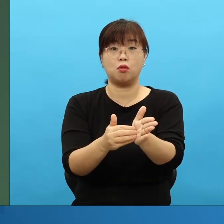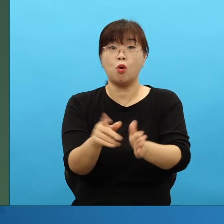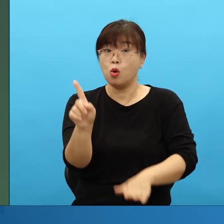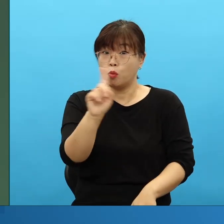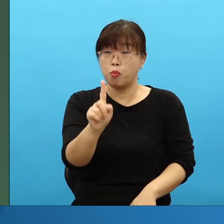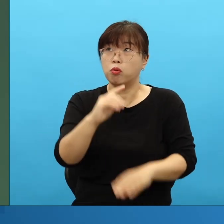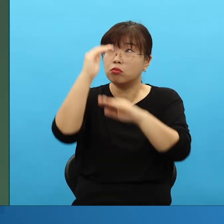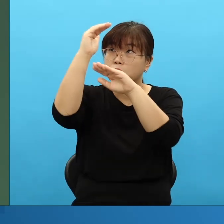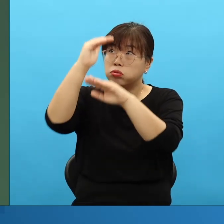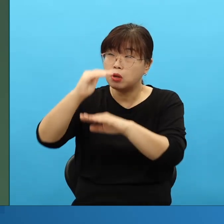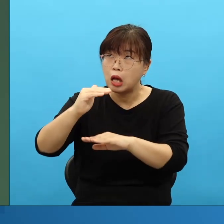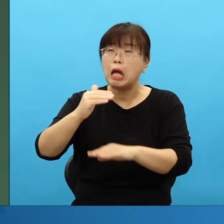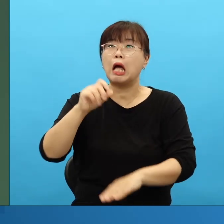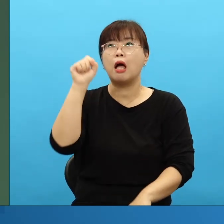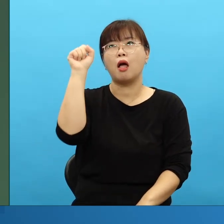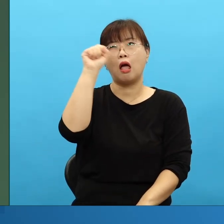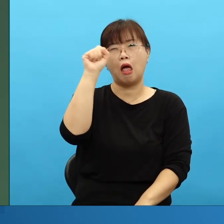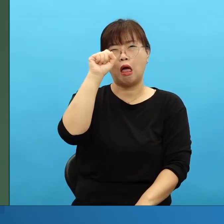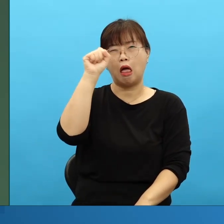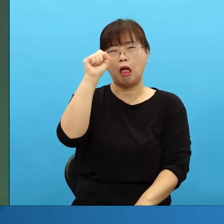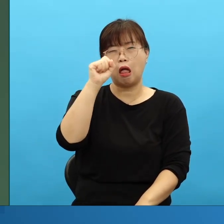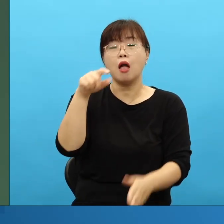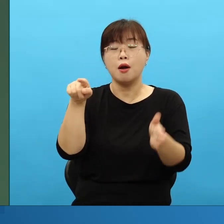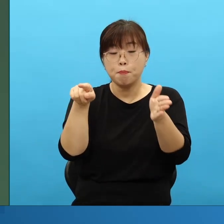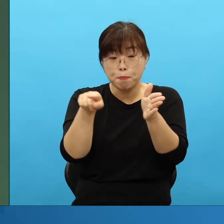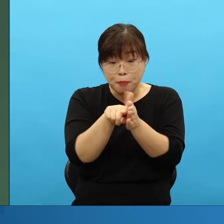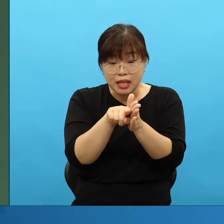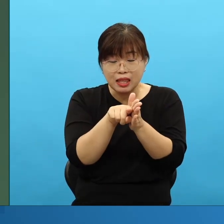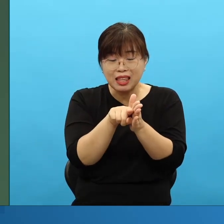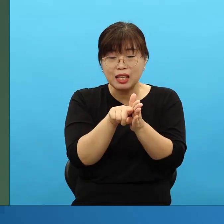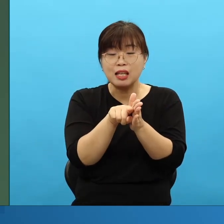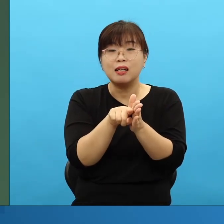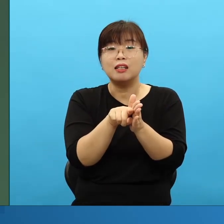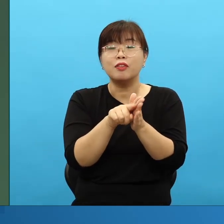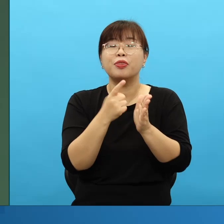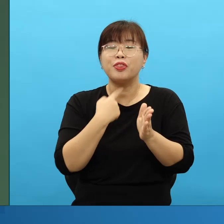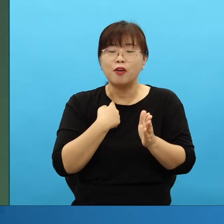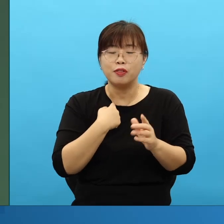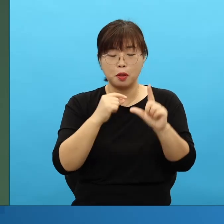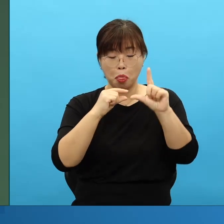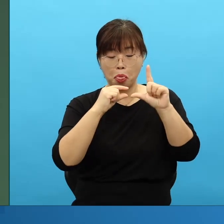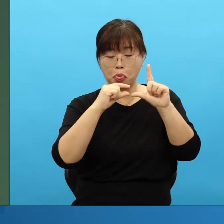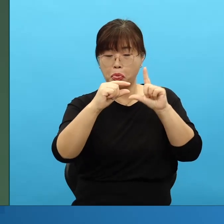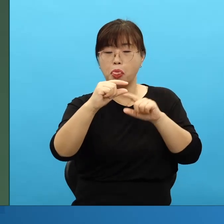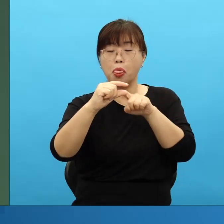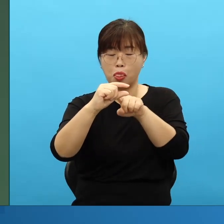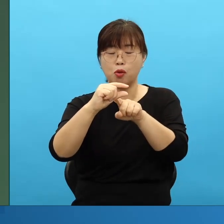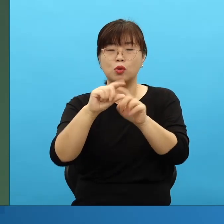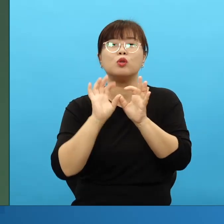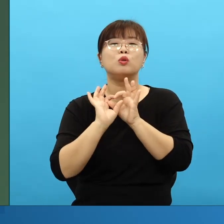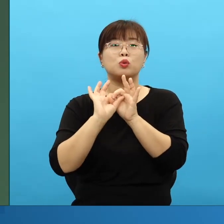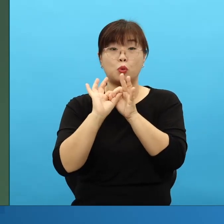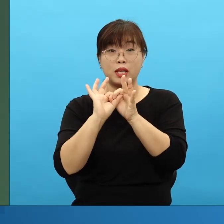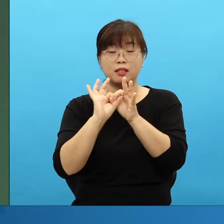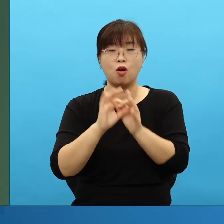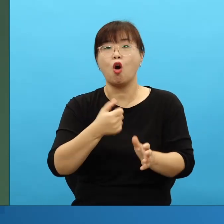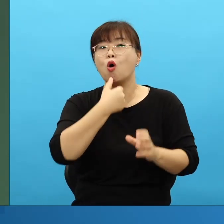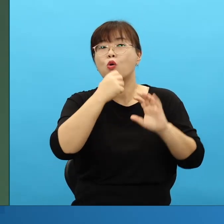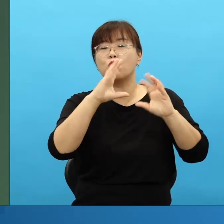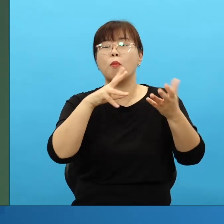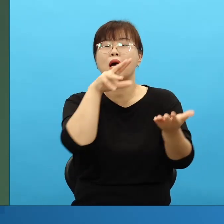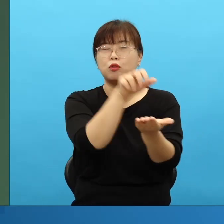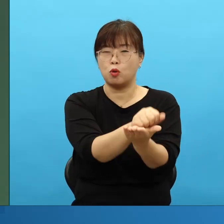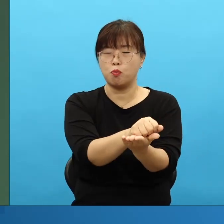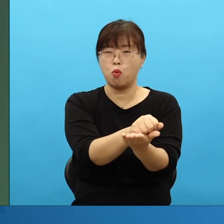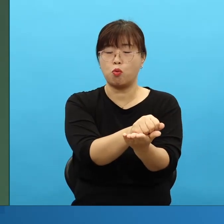소수가 로마를 이긴 겁니다. 이제. But this is a promise God has given, and the small number of people who believed in this promise were able